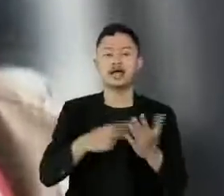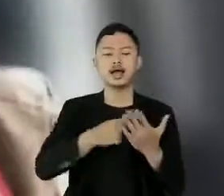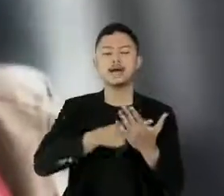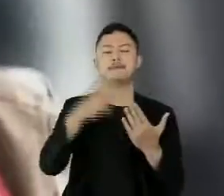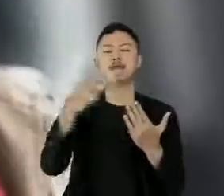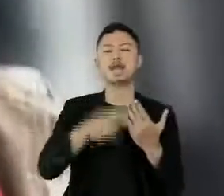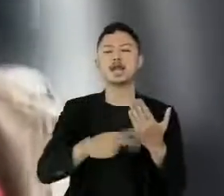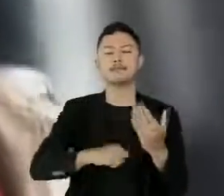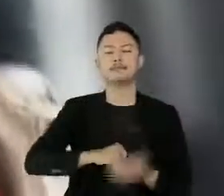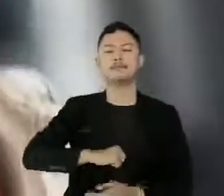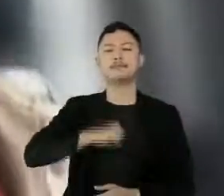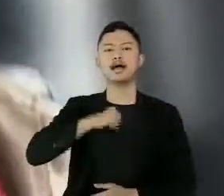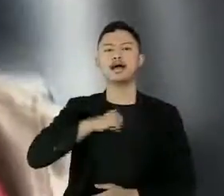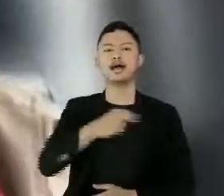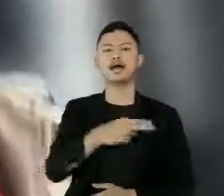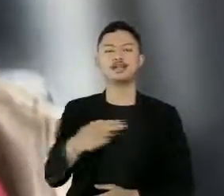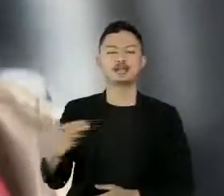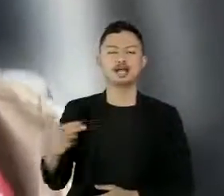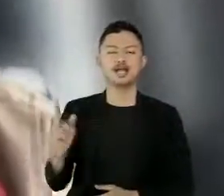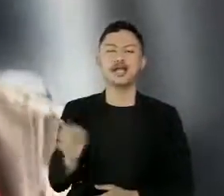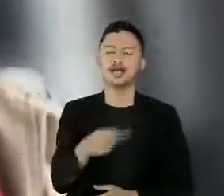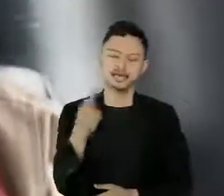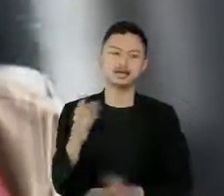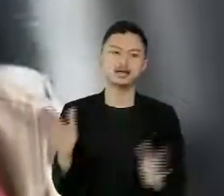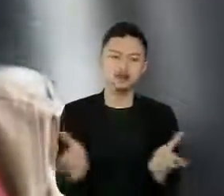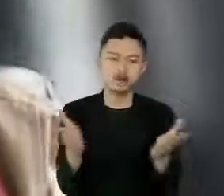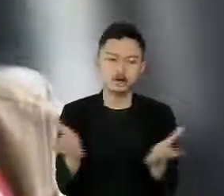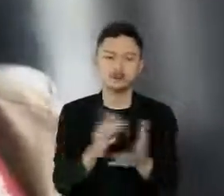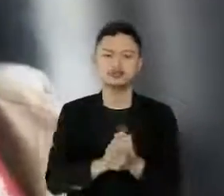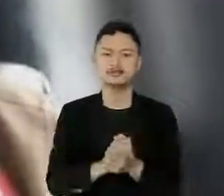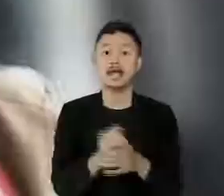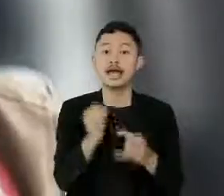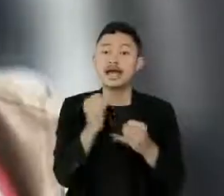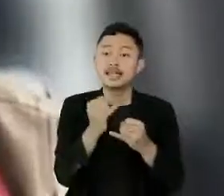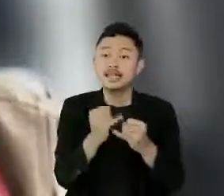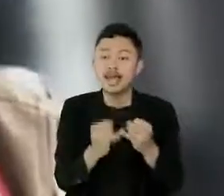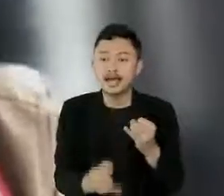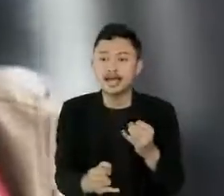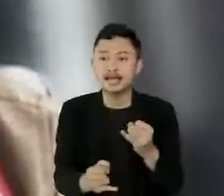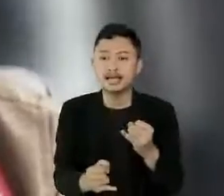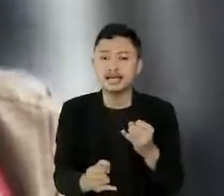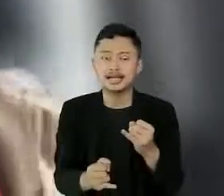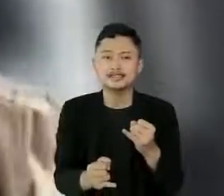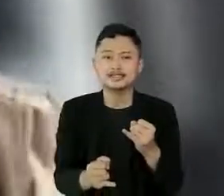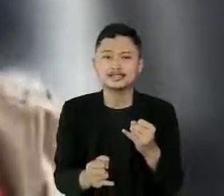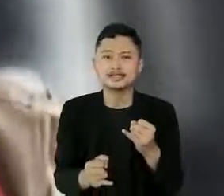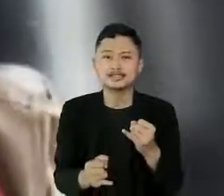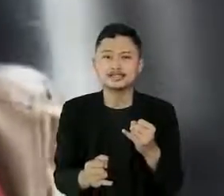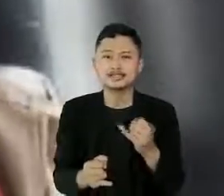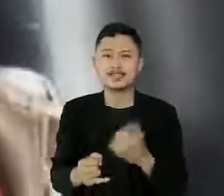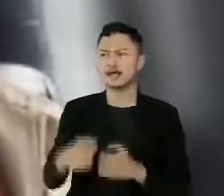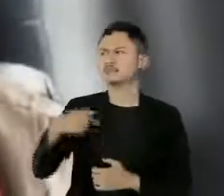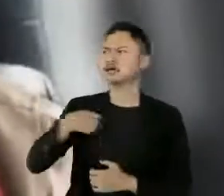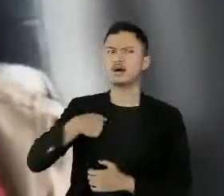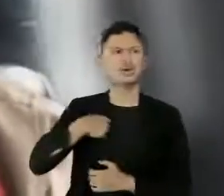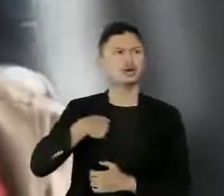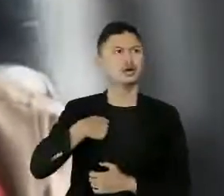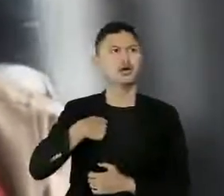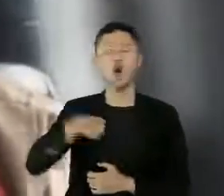Indonesia atau di Indonesia aja ini sekarang kita dorong. Terakhir sebelum saya, ini baru masuk Kabupaten Lampung